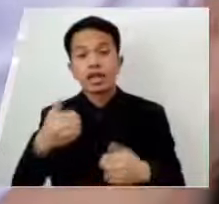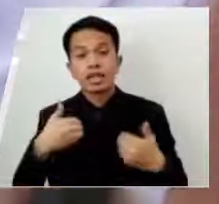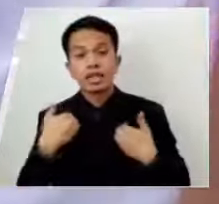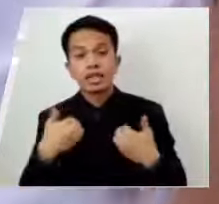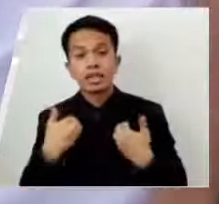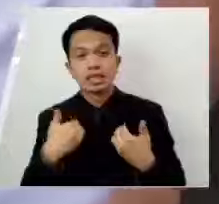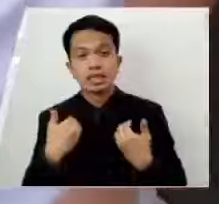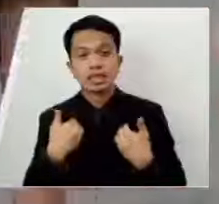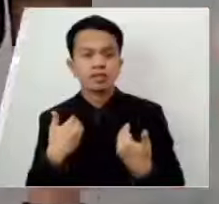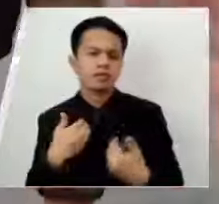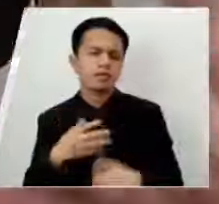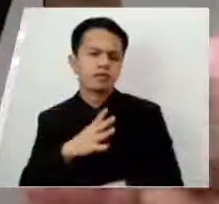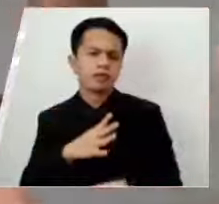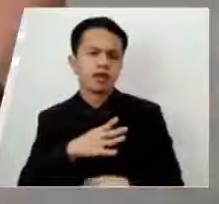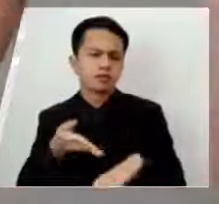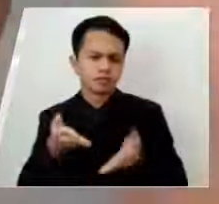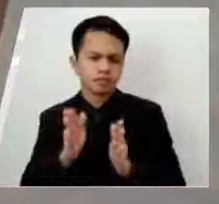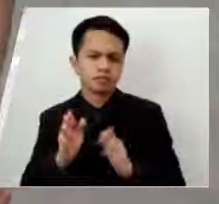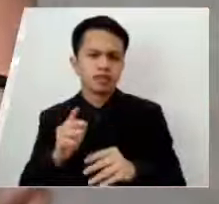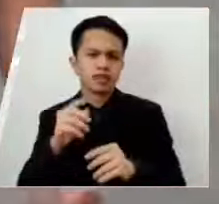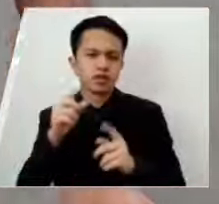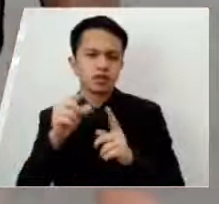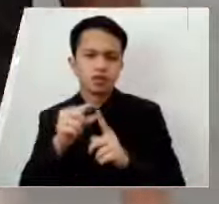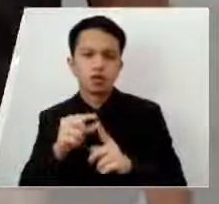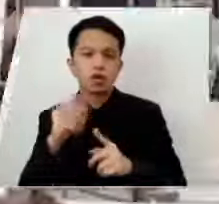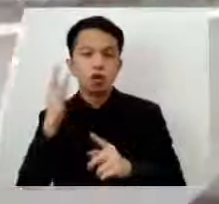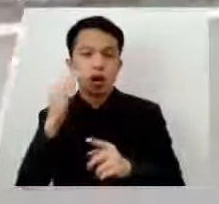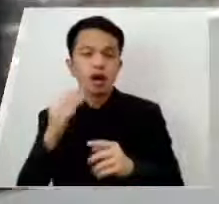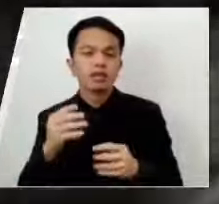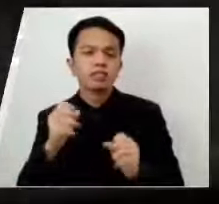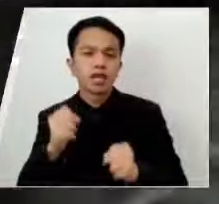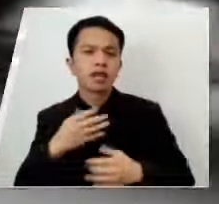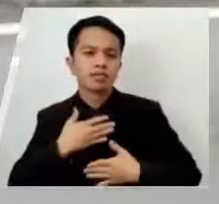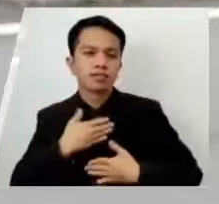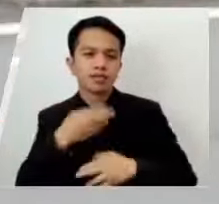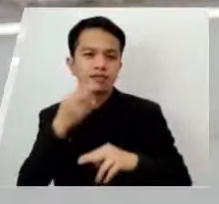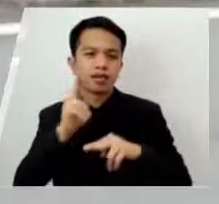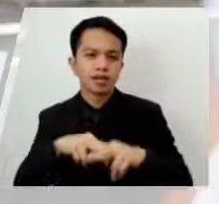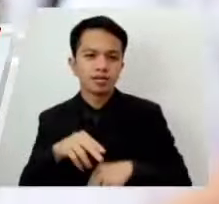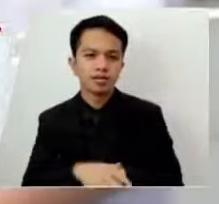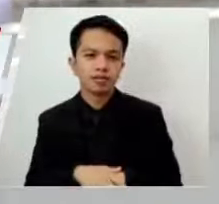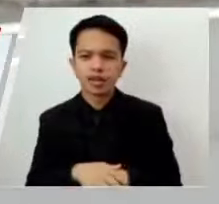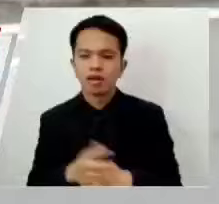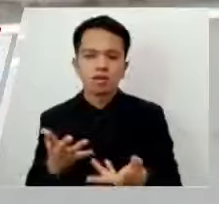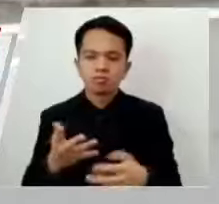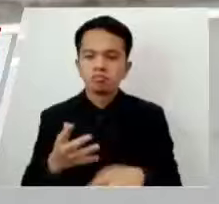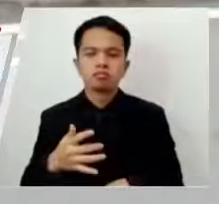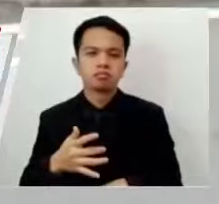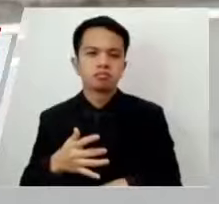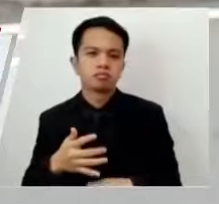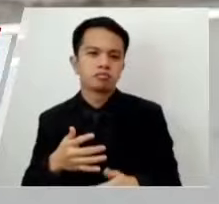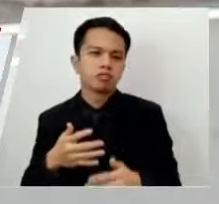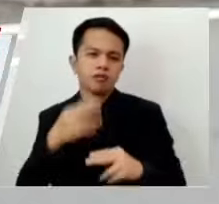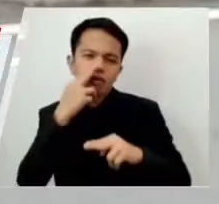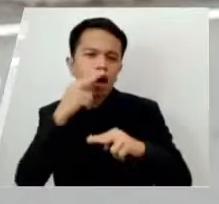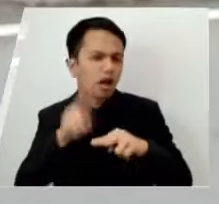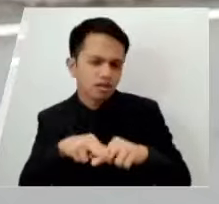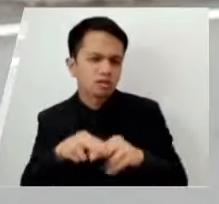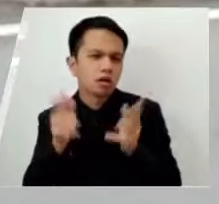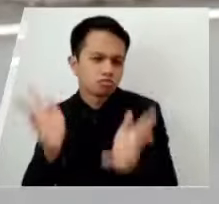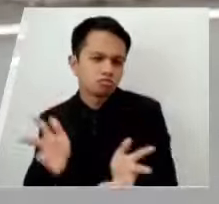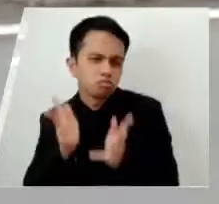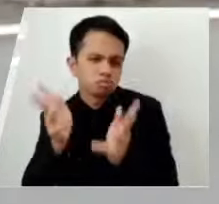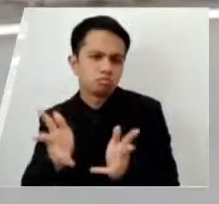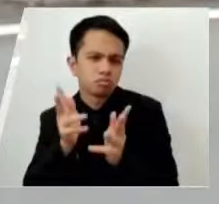gumamit ng mga ganitong salita. Nakakadagdag daw sa saya ng usapan. Nakakainganyo pong gamitin. Tapos bukod po sa ano, parang